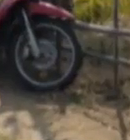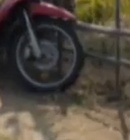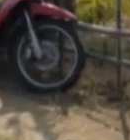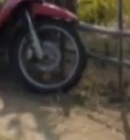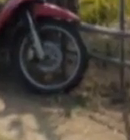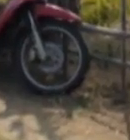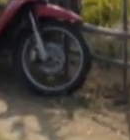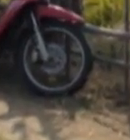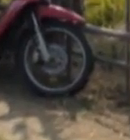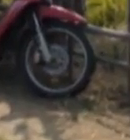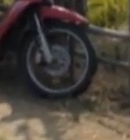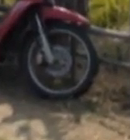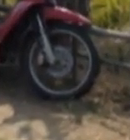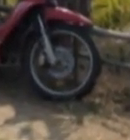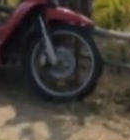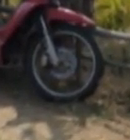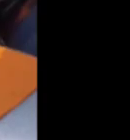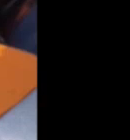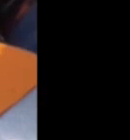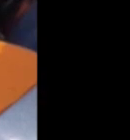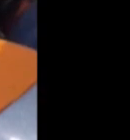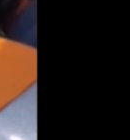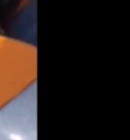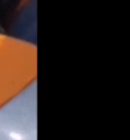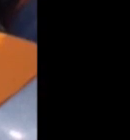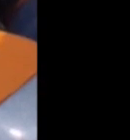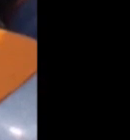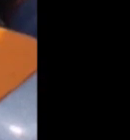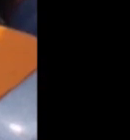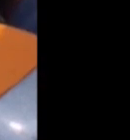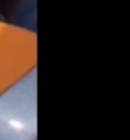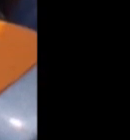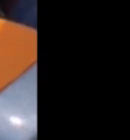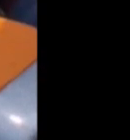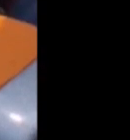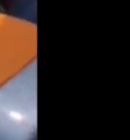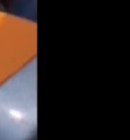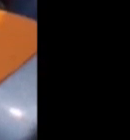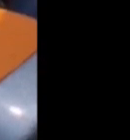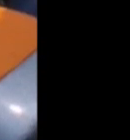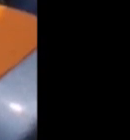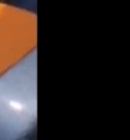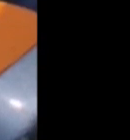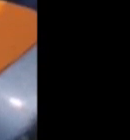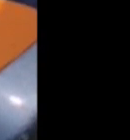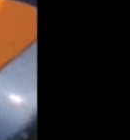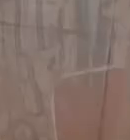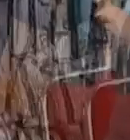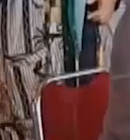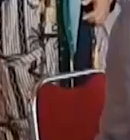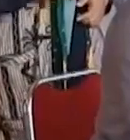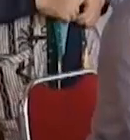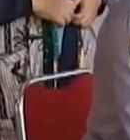Rawadalam, Kecamatan Balongan, Indramayu, Jawa Barat. Polisi menemukan kematian korban tidak wajar, hingga berhasil menangkap SP, pembunuh